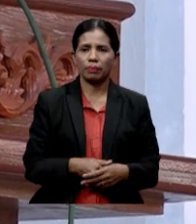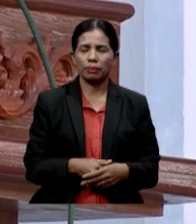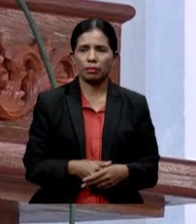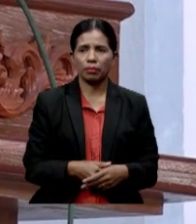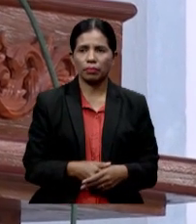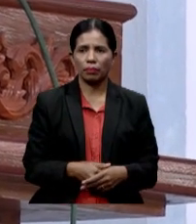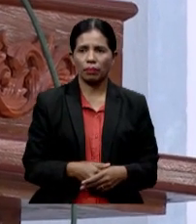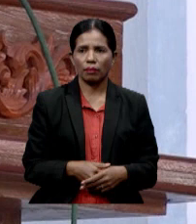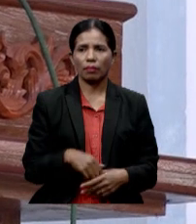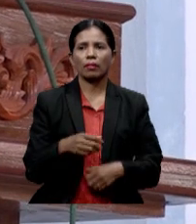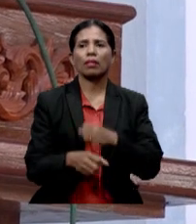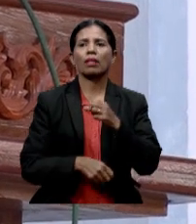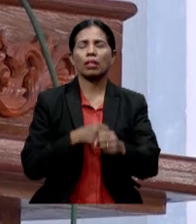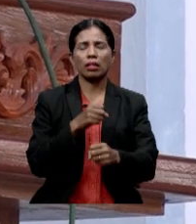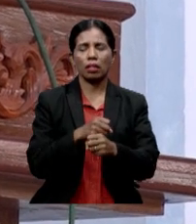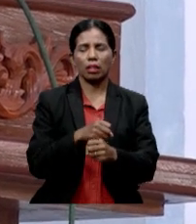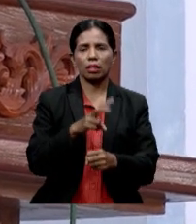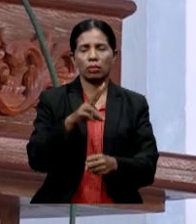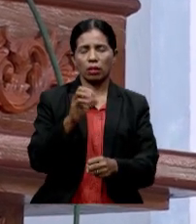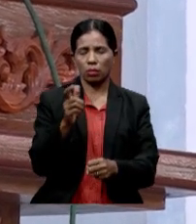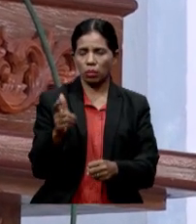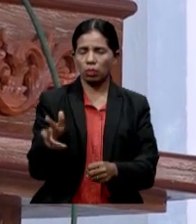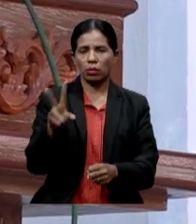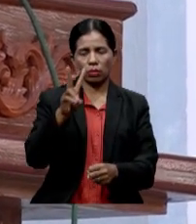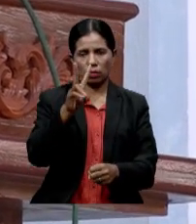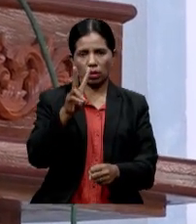e a tina o almulo de ser rua cao de dois